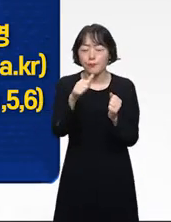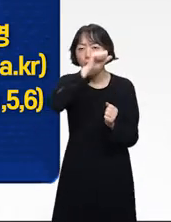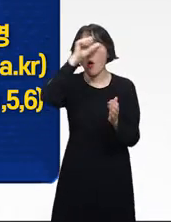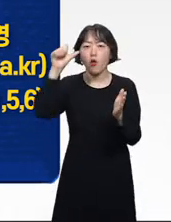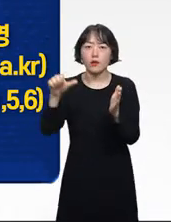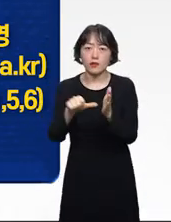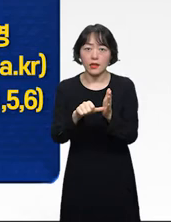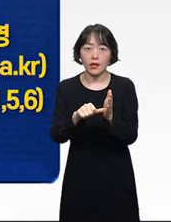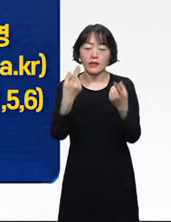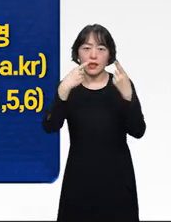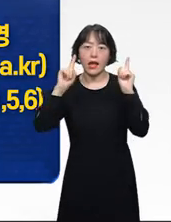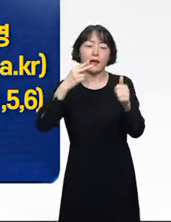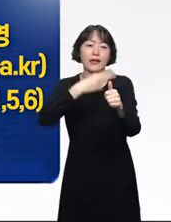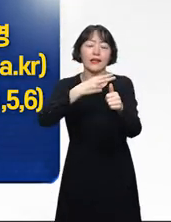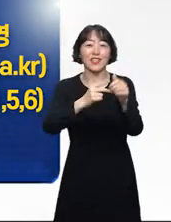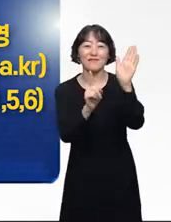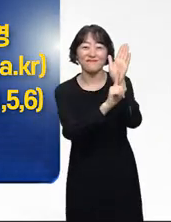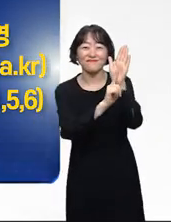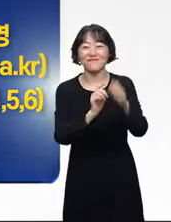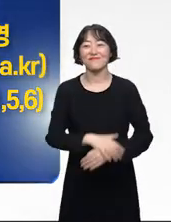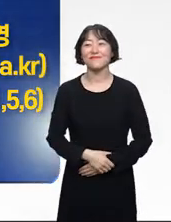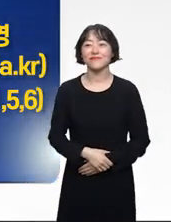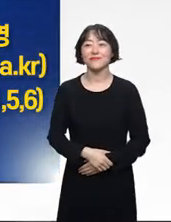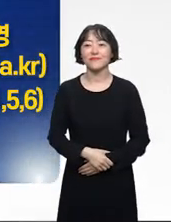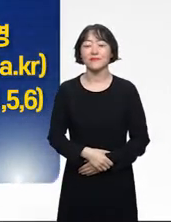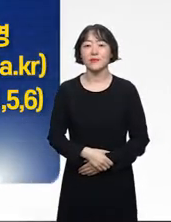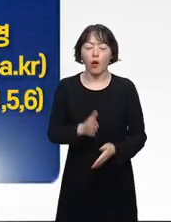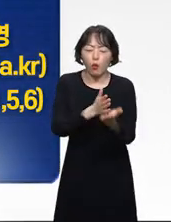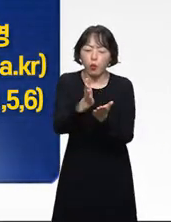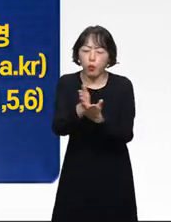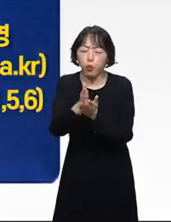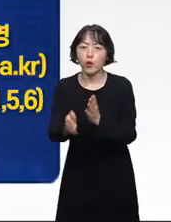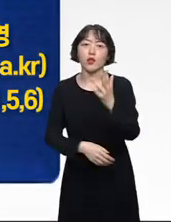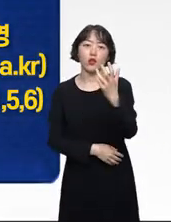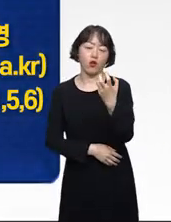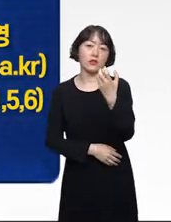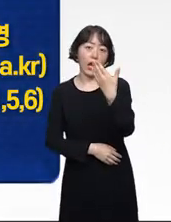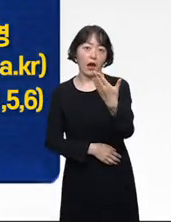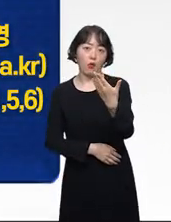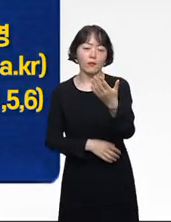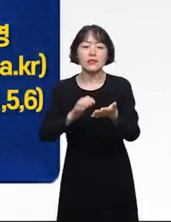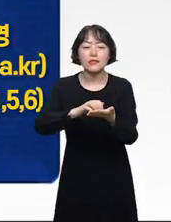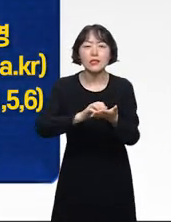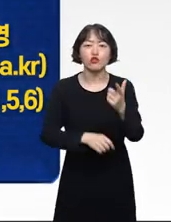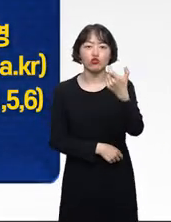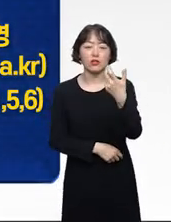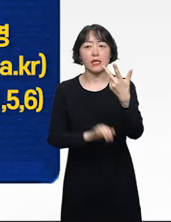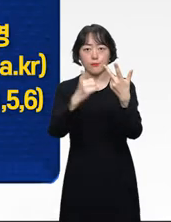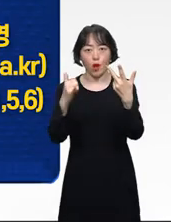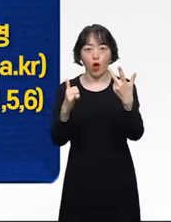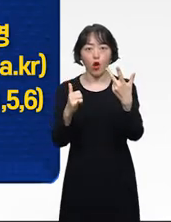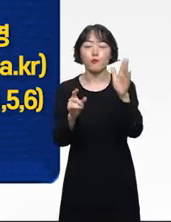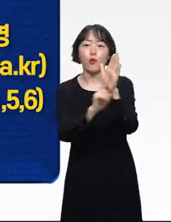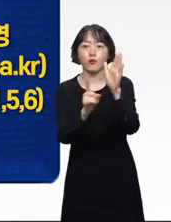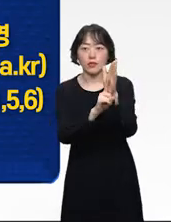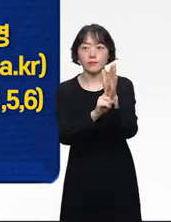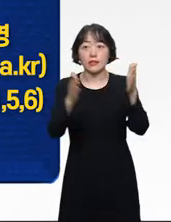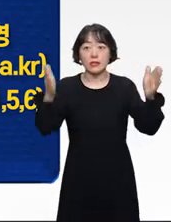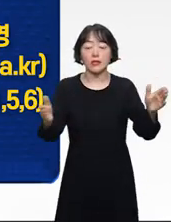모집합니다. 89개 강좌 총 67명을 모집하며 접수기간은 5월